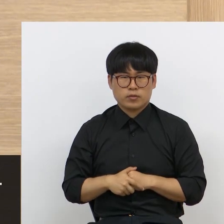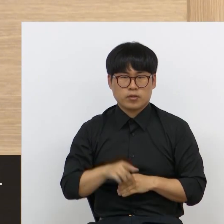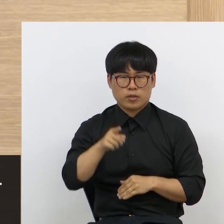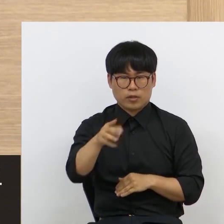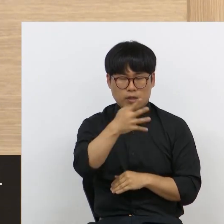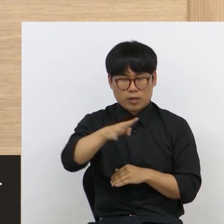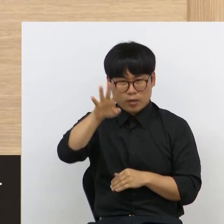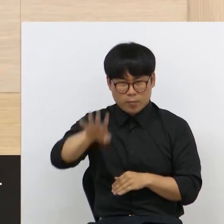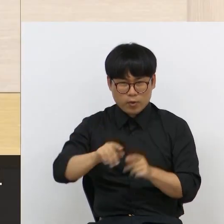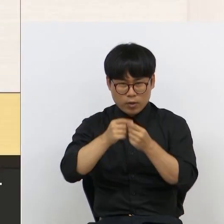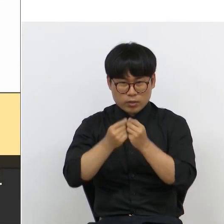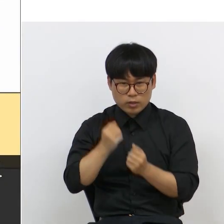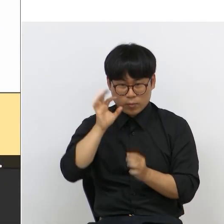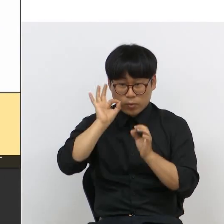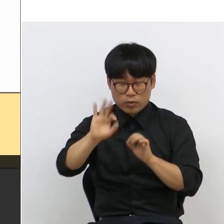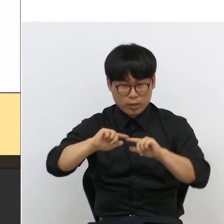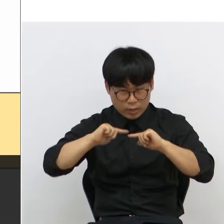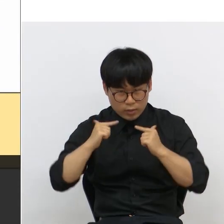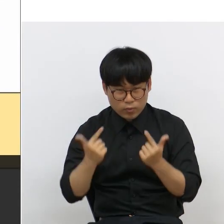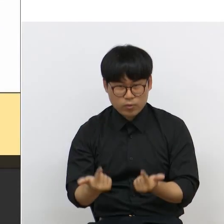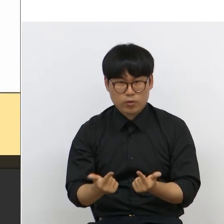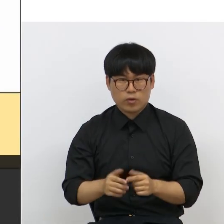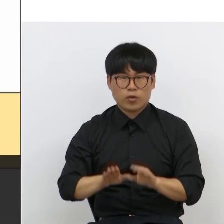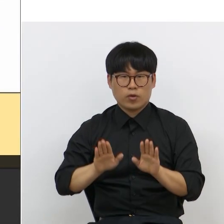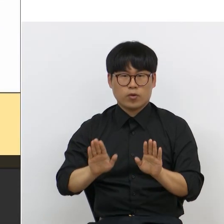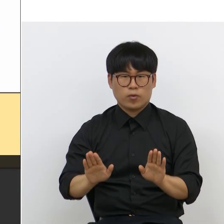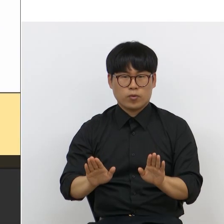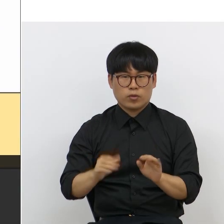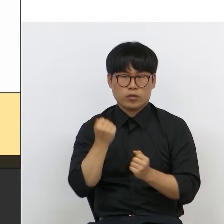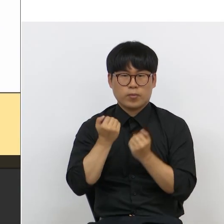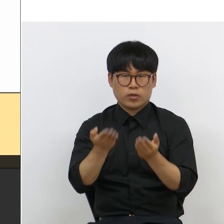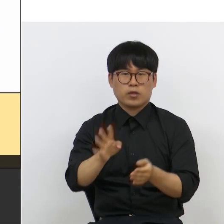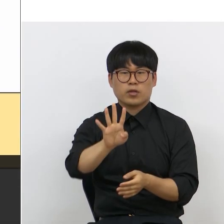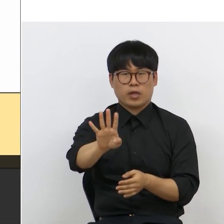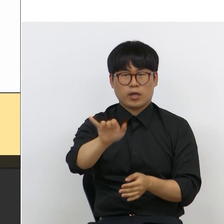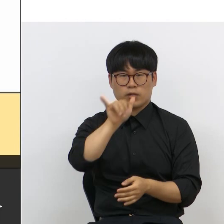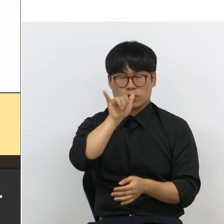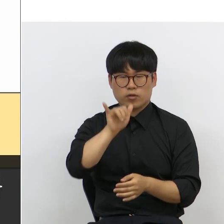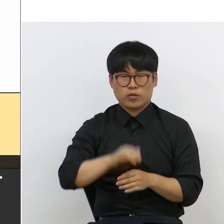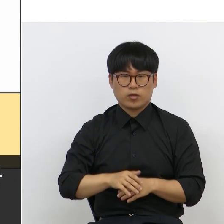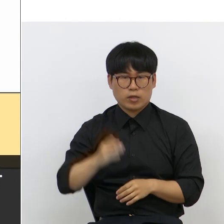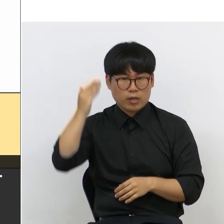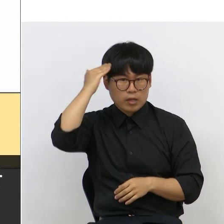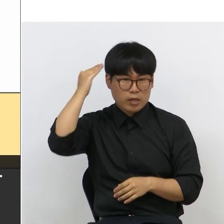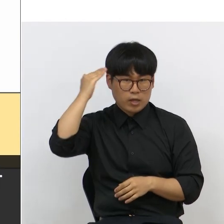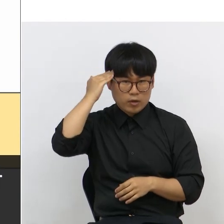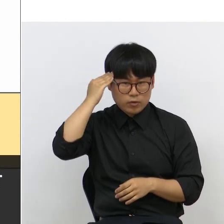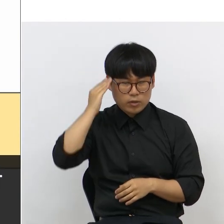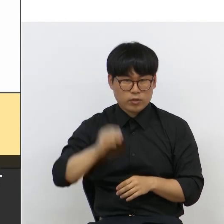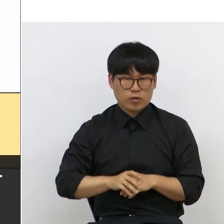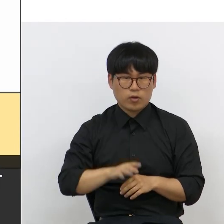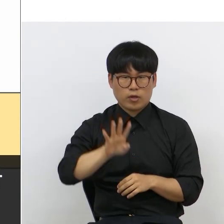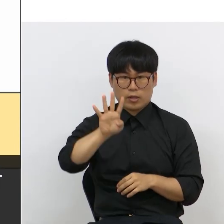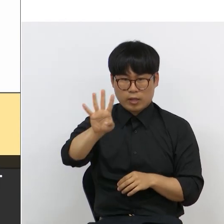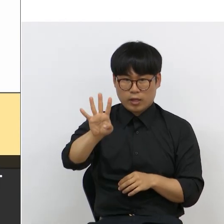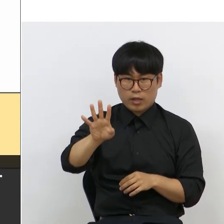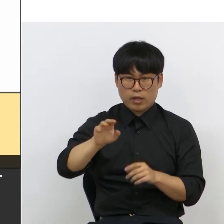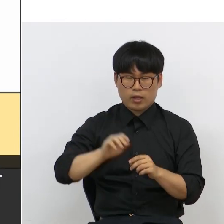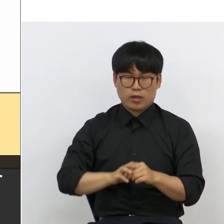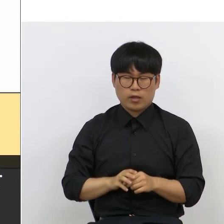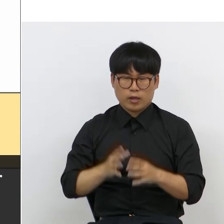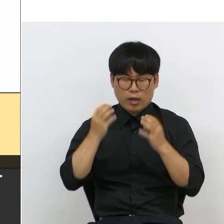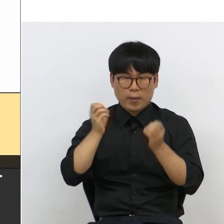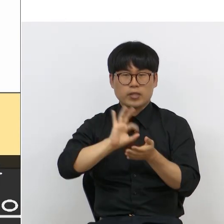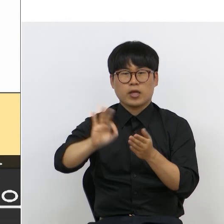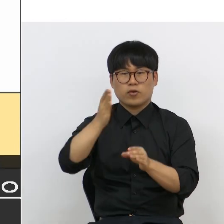표를 제가 자세히 보여드리려고 그러는 건 아니고 제가 오늘 특징적으로 말씀드린 4개 왔어요. 우리나라에서 성공적으로 이제 런칭해서 쓰이고 있는,